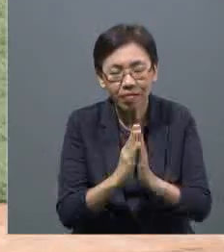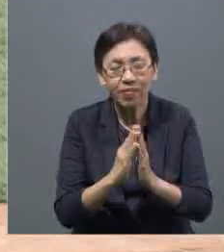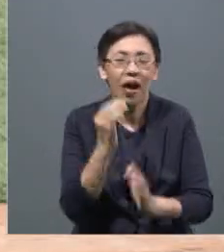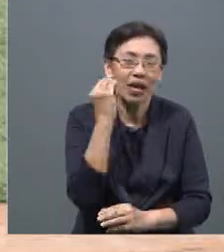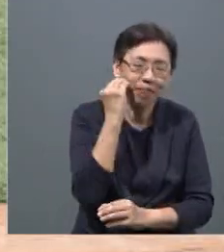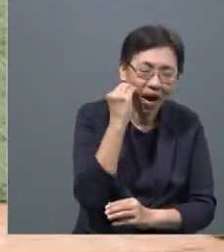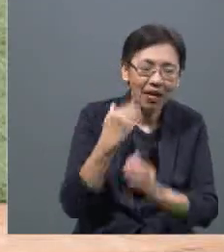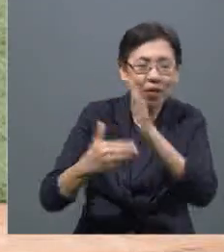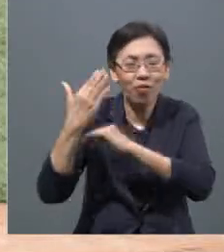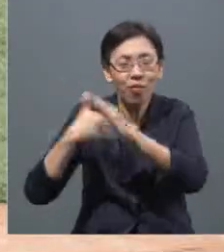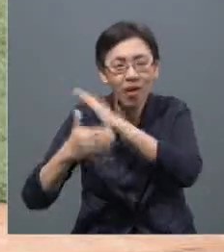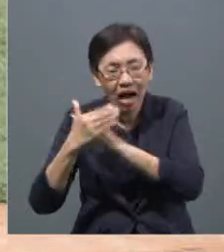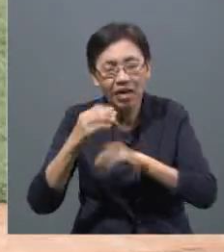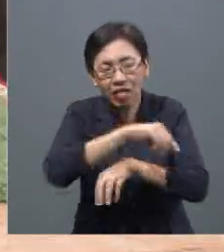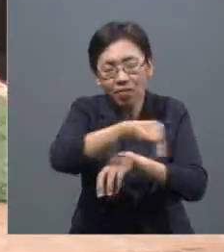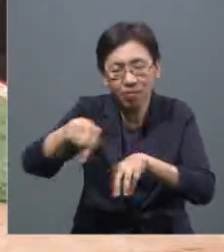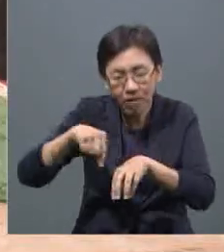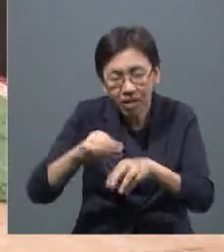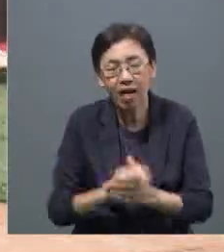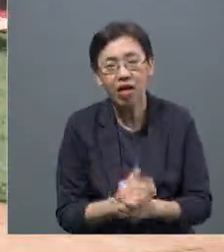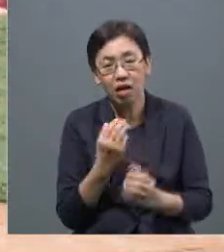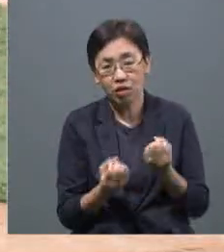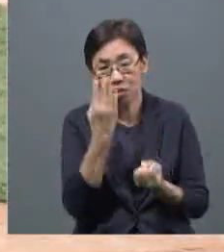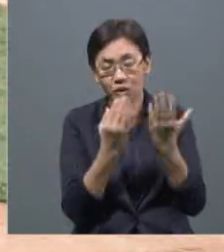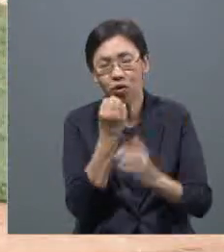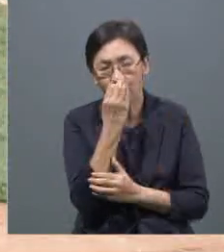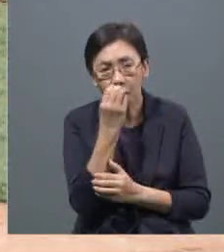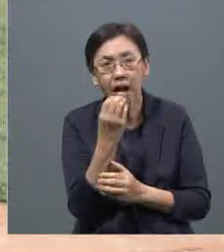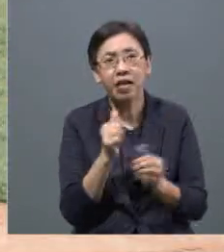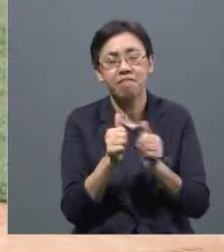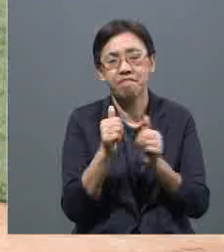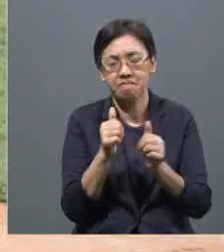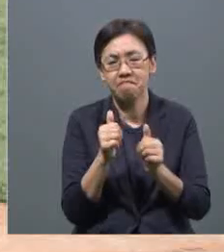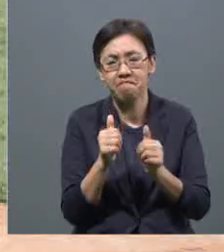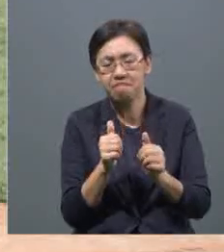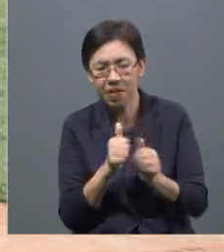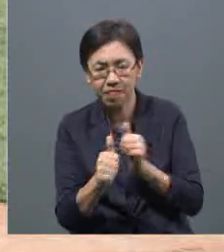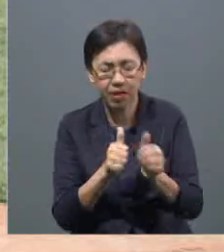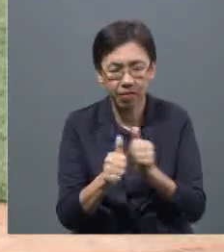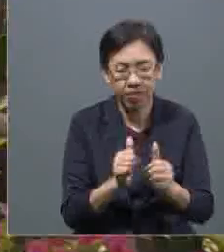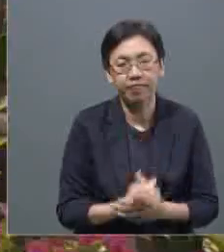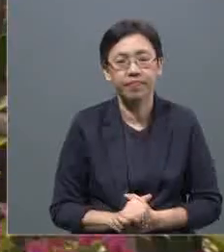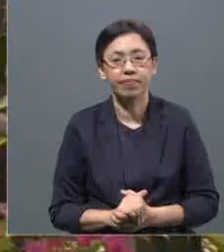ของจังหวัดขอนแก่นรวมไปถึงการประกวดต้นดอกไม้ทั้งทุกตำบลของจังหวัดขอนแก่นด้วยนะครับ